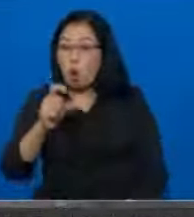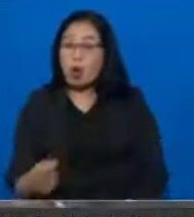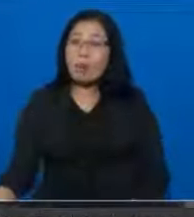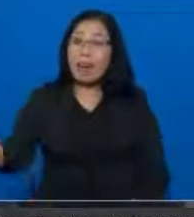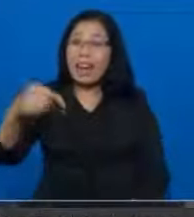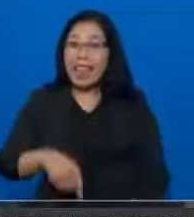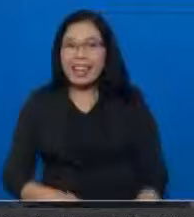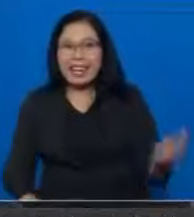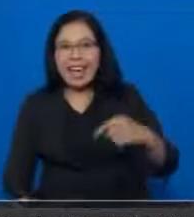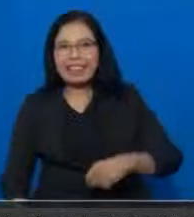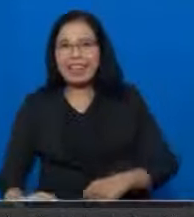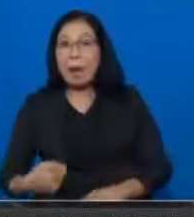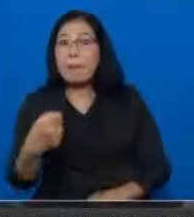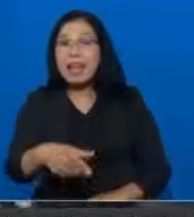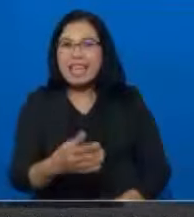sarapan.